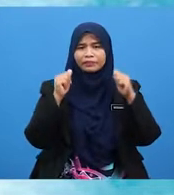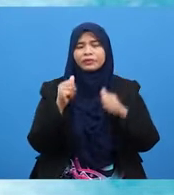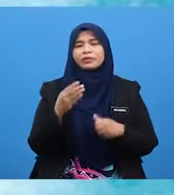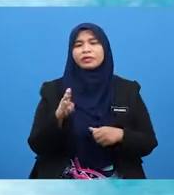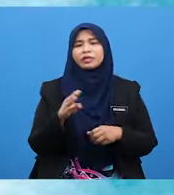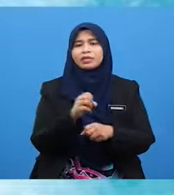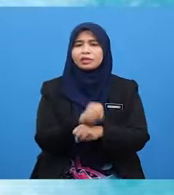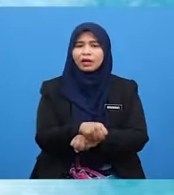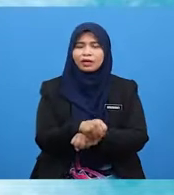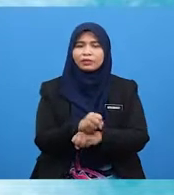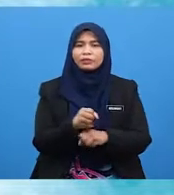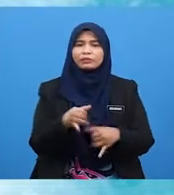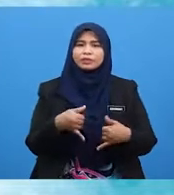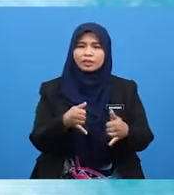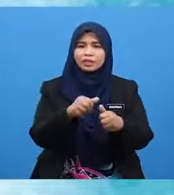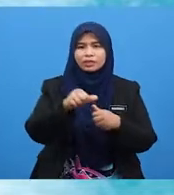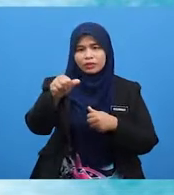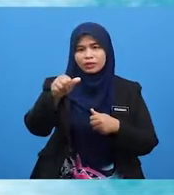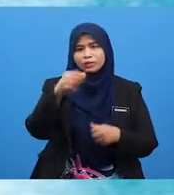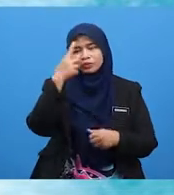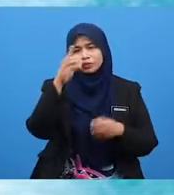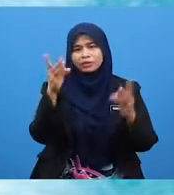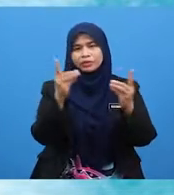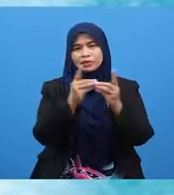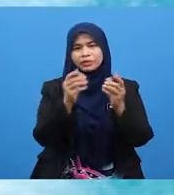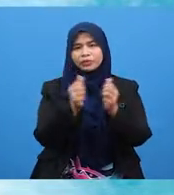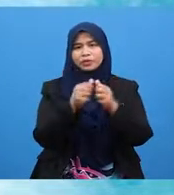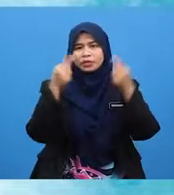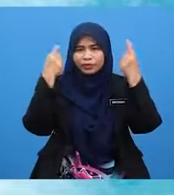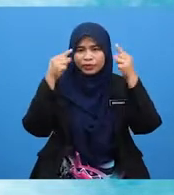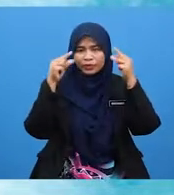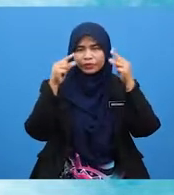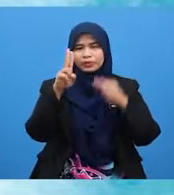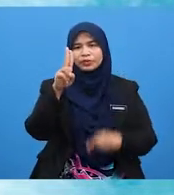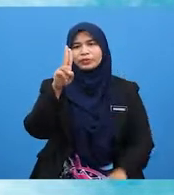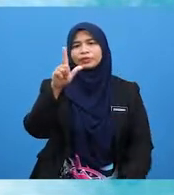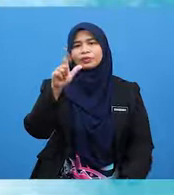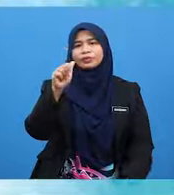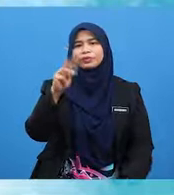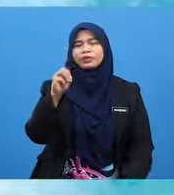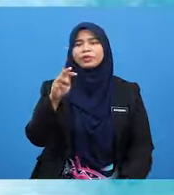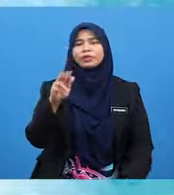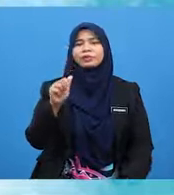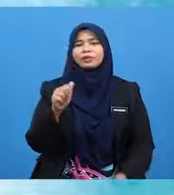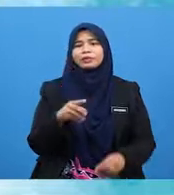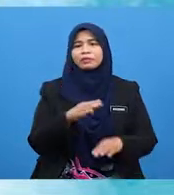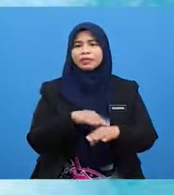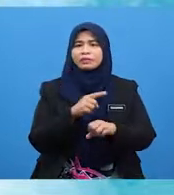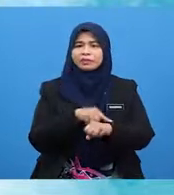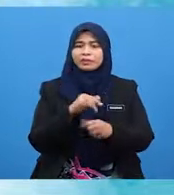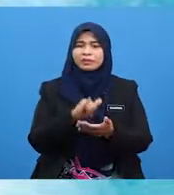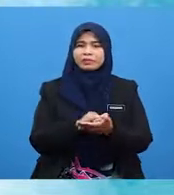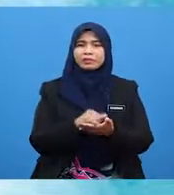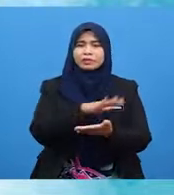sanggup bermusafir jauh untuk bertemu dan berguru dengan para ulama terkenal pada zamannya. Semua